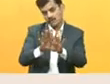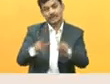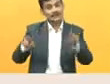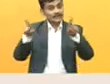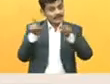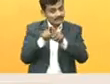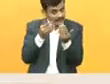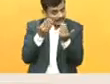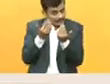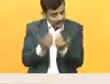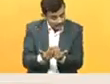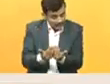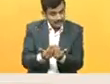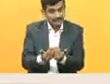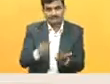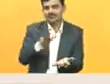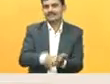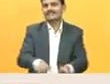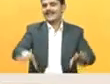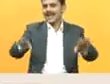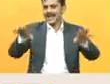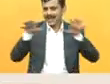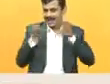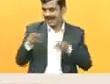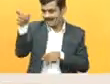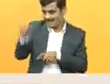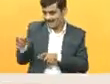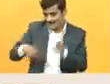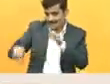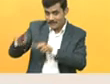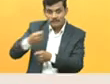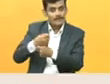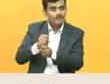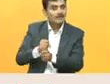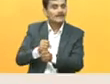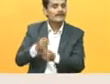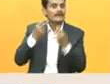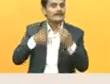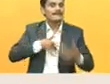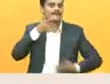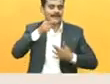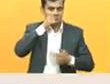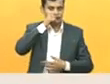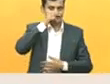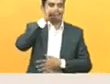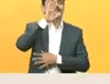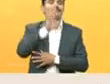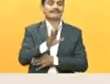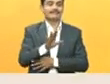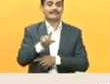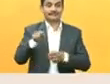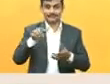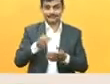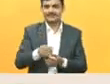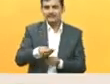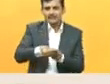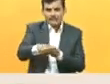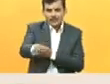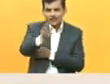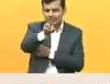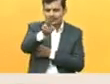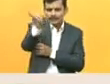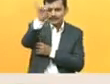पर हमारे संविधान निर्माताओं को भी गर्व हो। साथियों, गणतंत्र दिवस